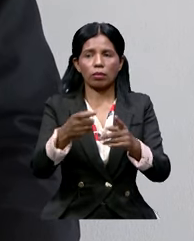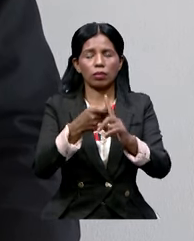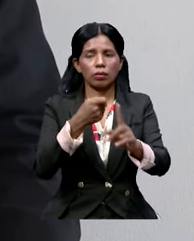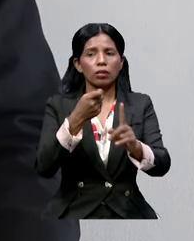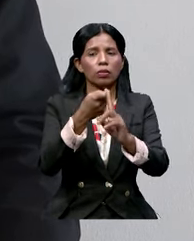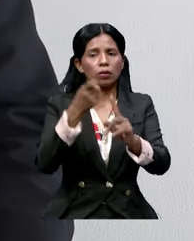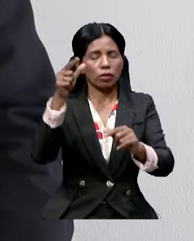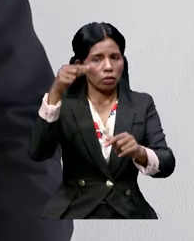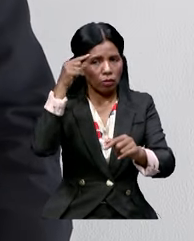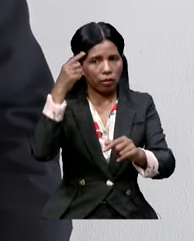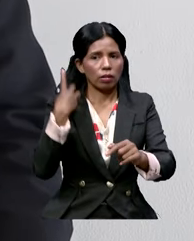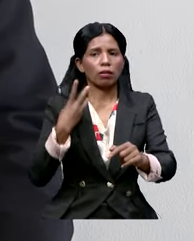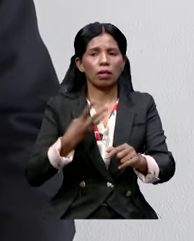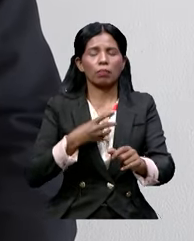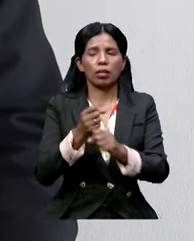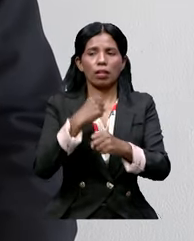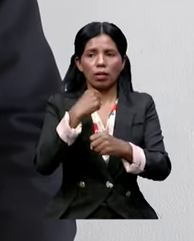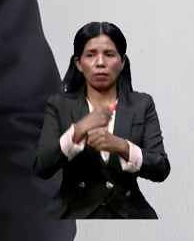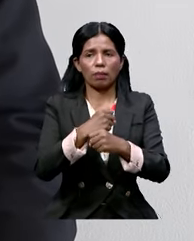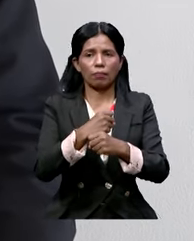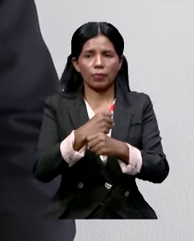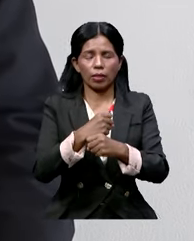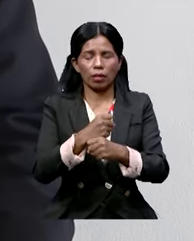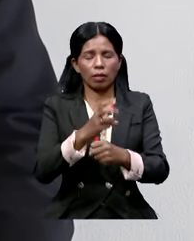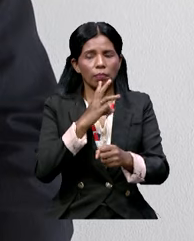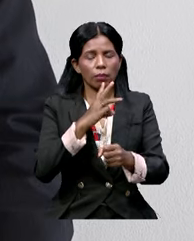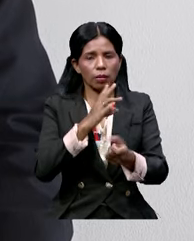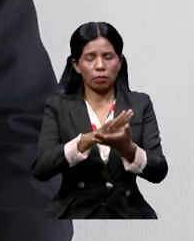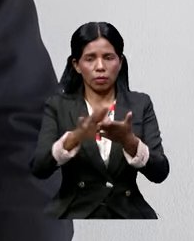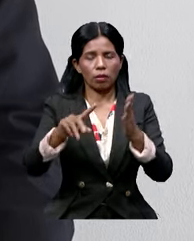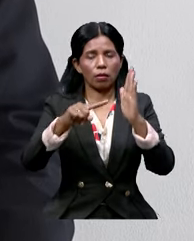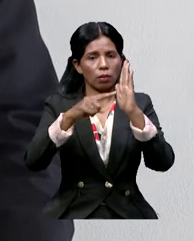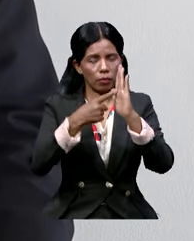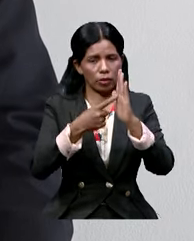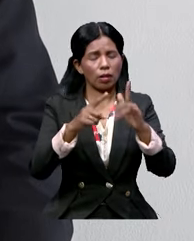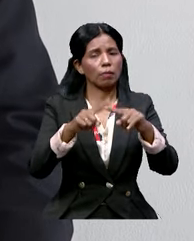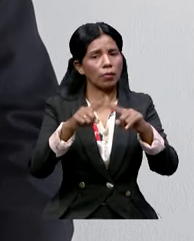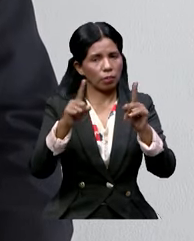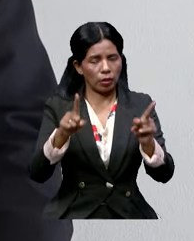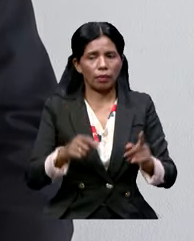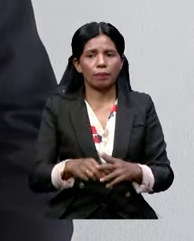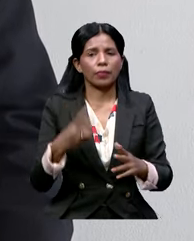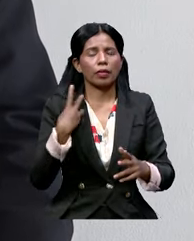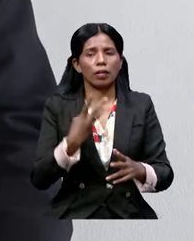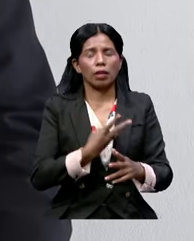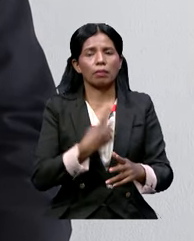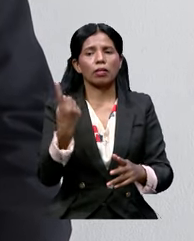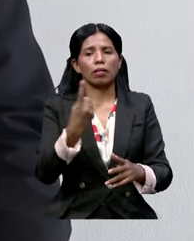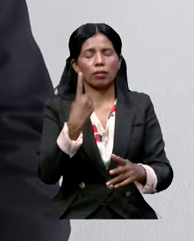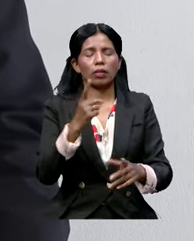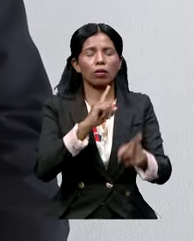governo para construction de bot ni bele komesa. Mai be ami sempre koordinasi